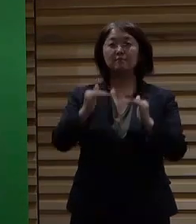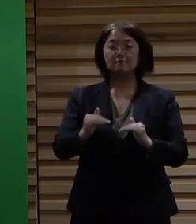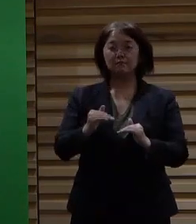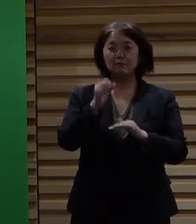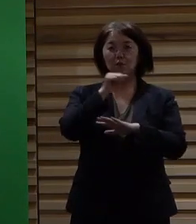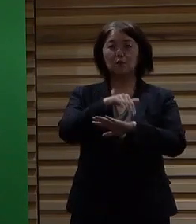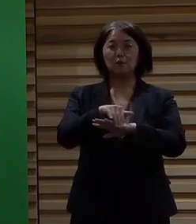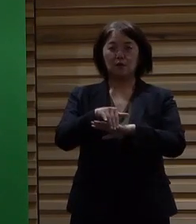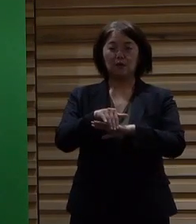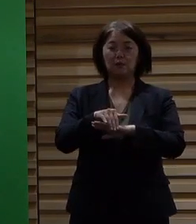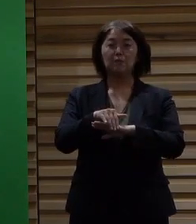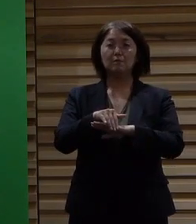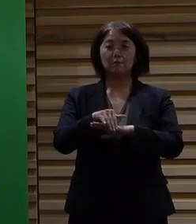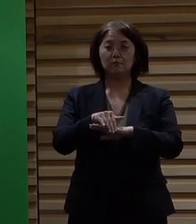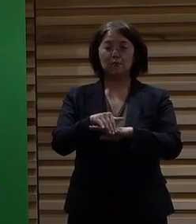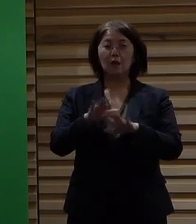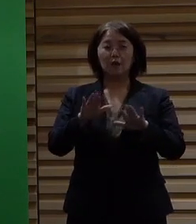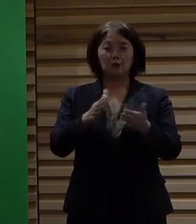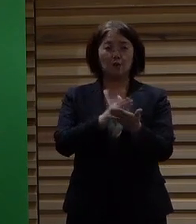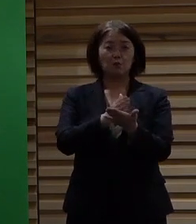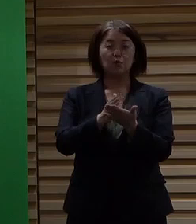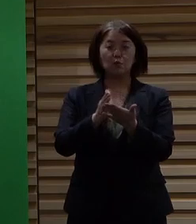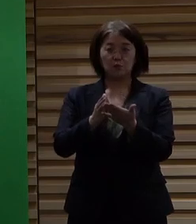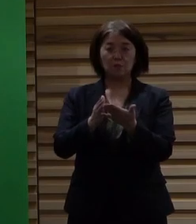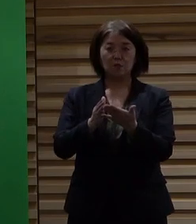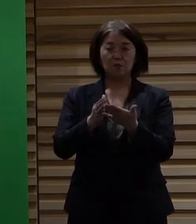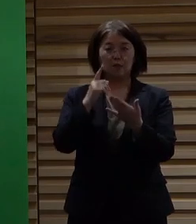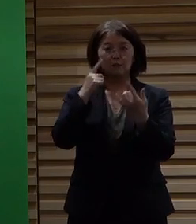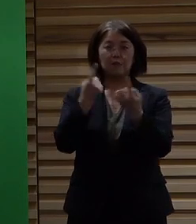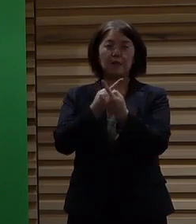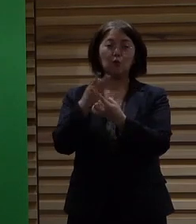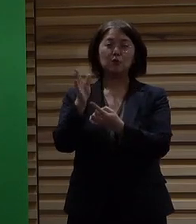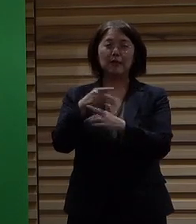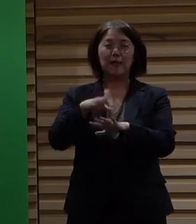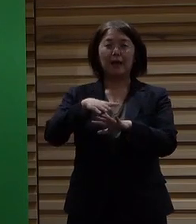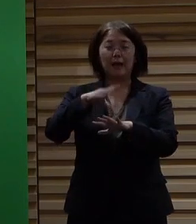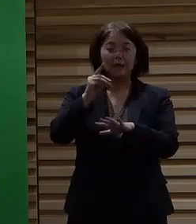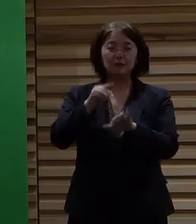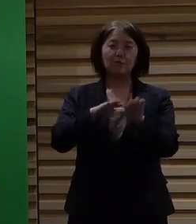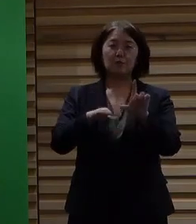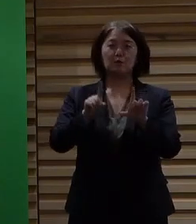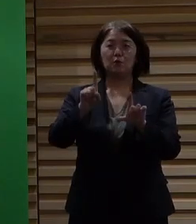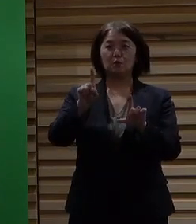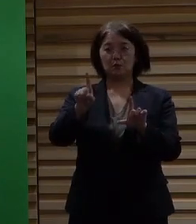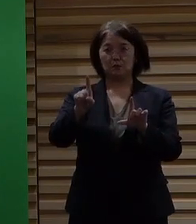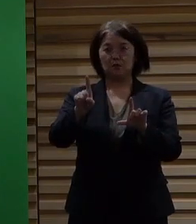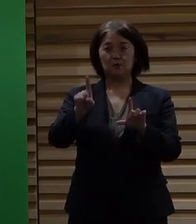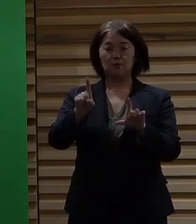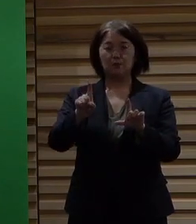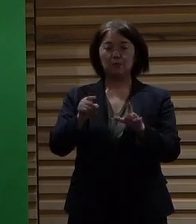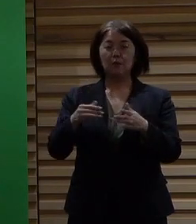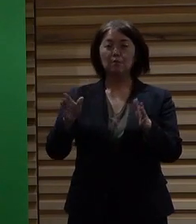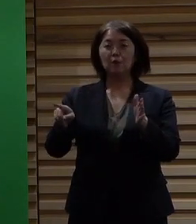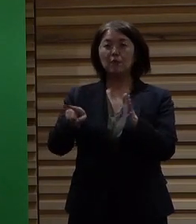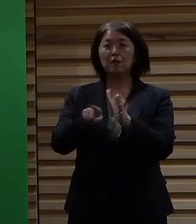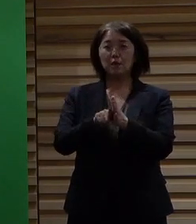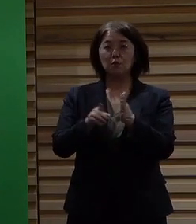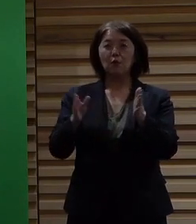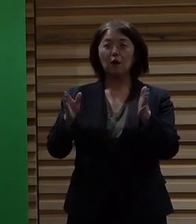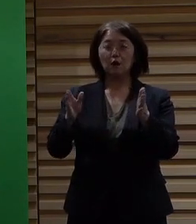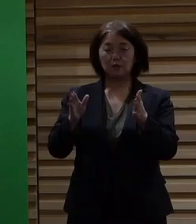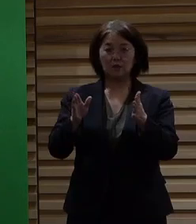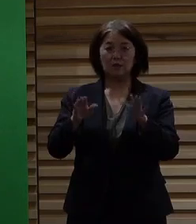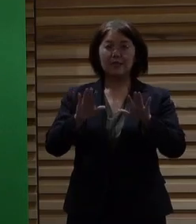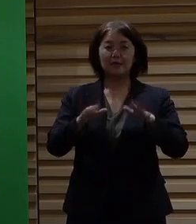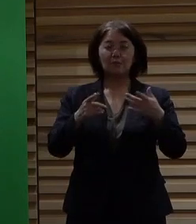レベル1となるのは現在のレベル分類に見直して以降初めてのことになります。この間、そして現在も新型コロナに対応い